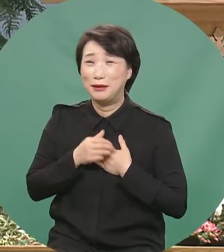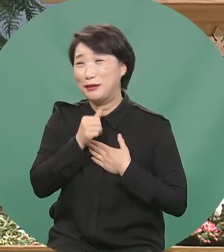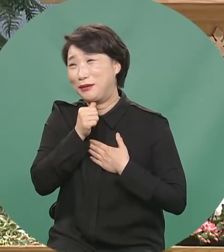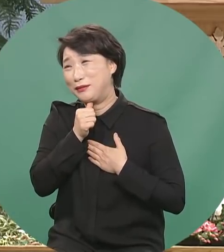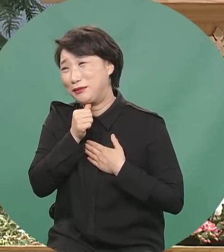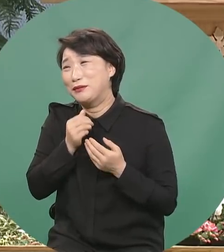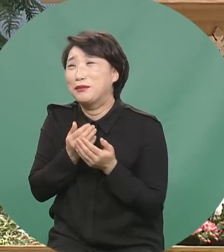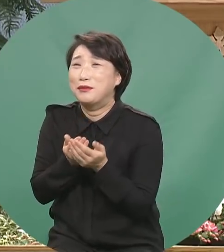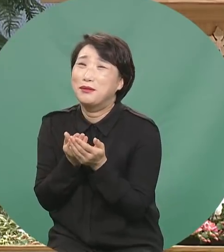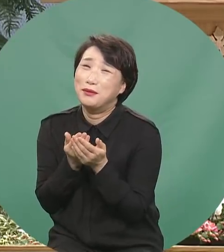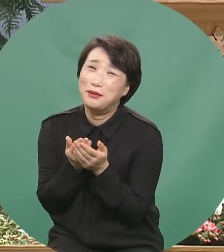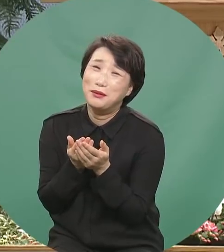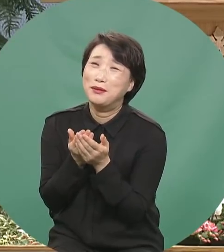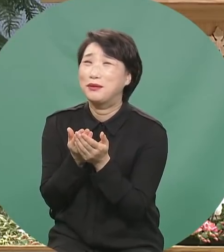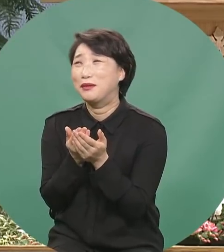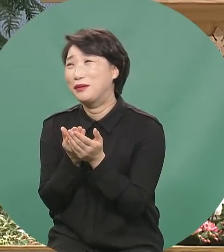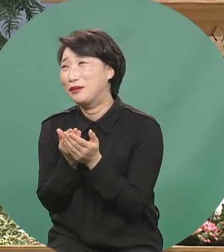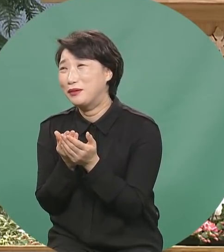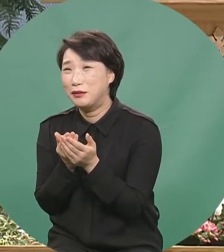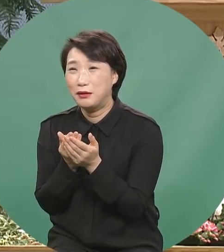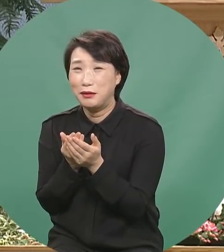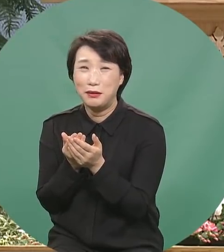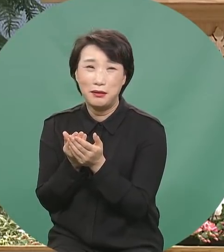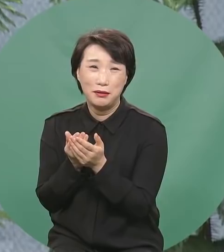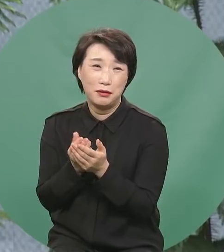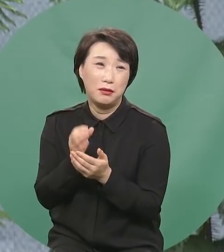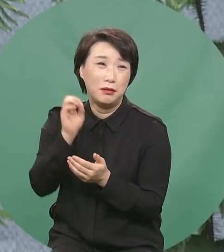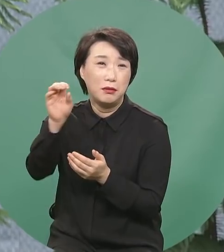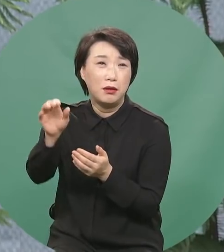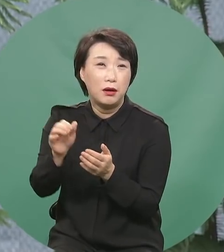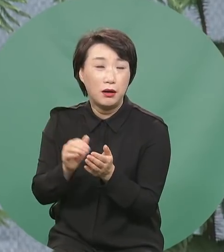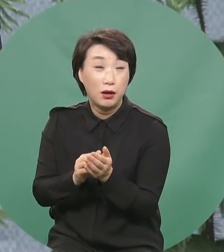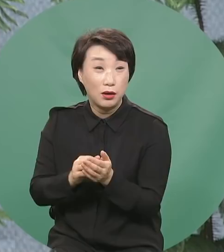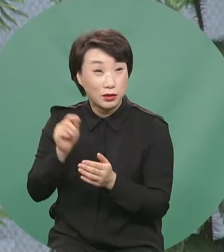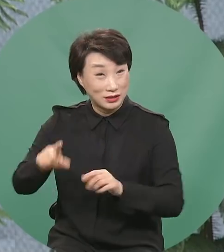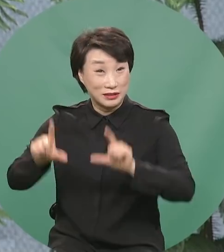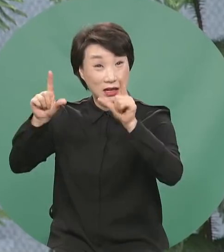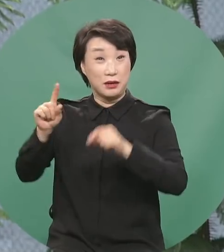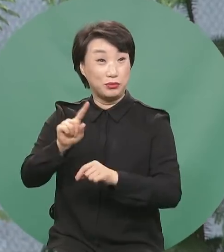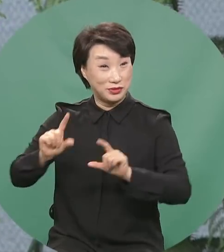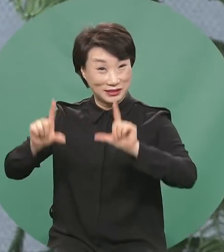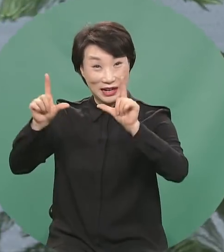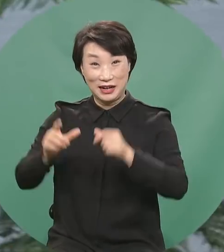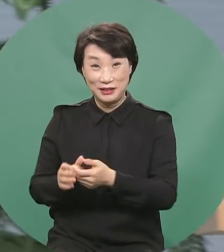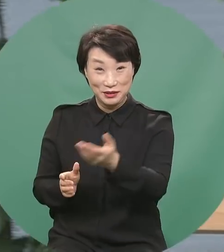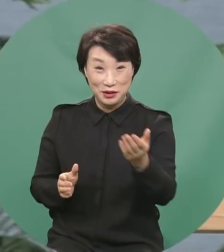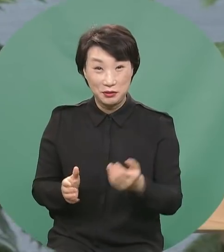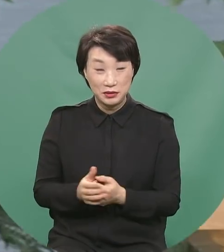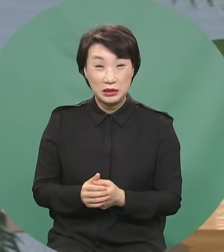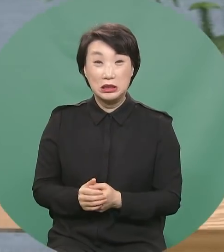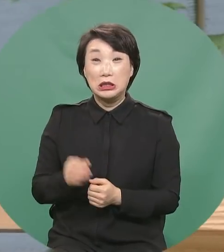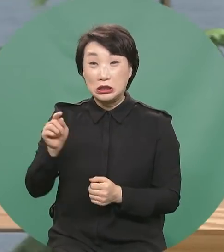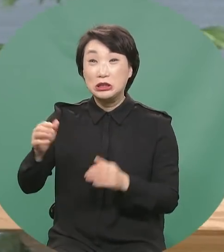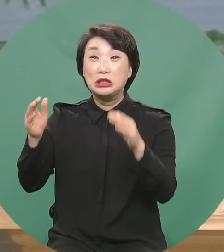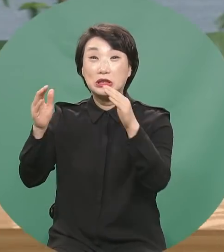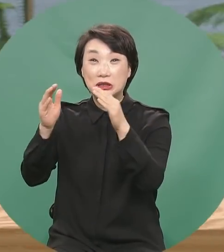한 줄 얻어 먹으러 왔습니다. 그랬더니 그날이 무슨 날이냐, 그